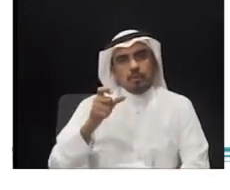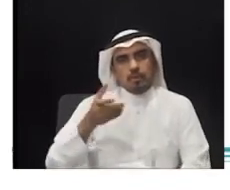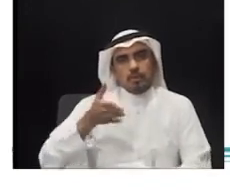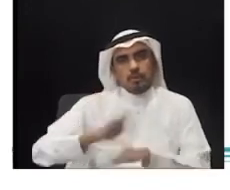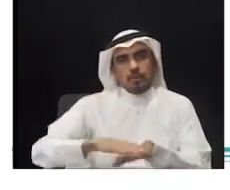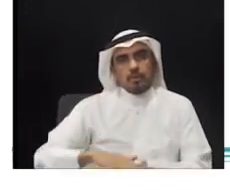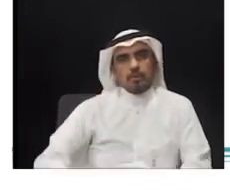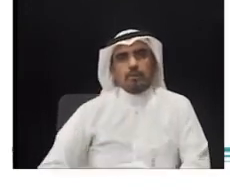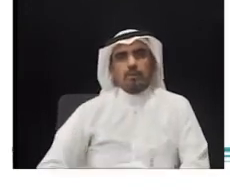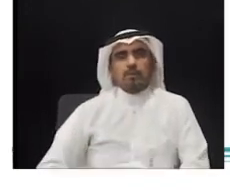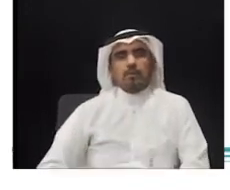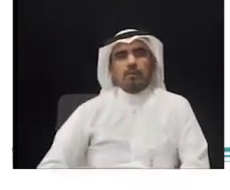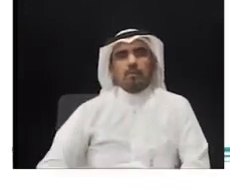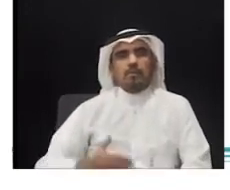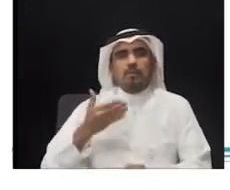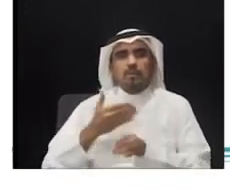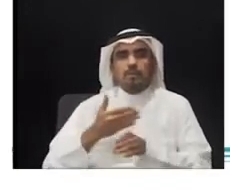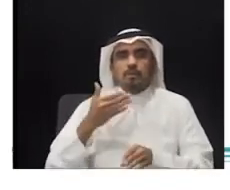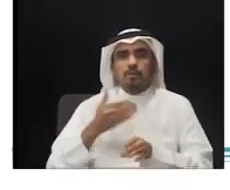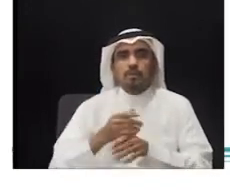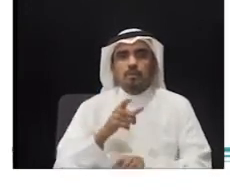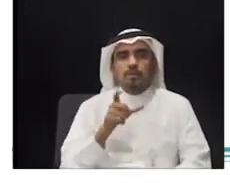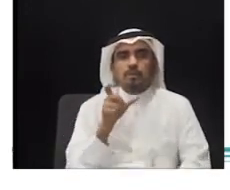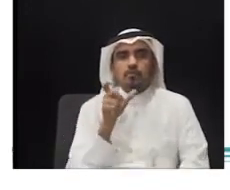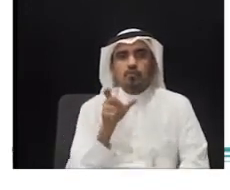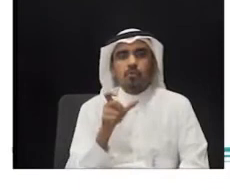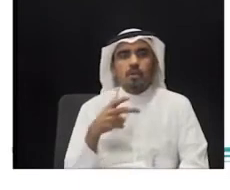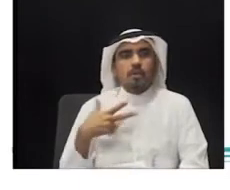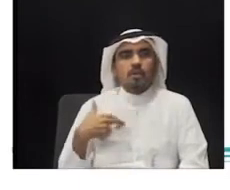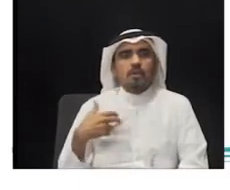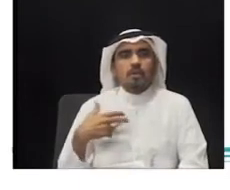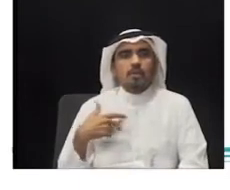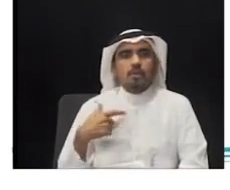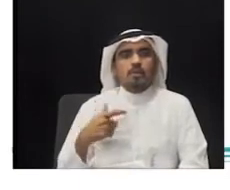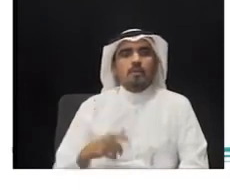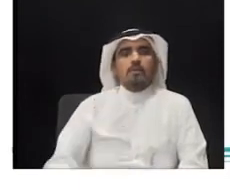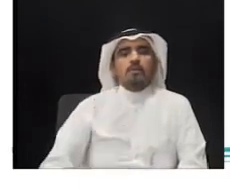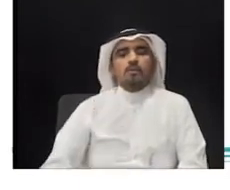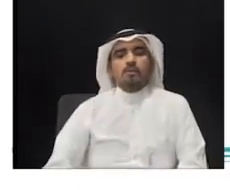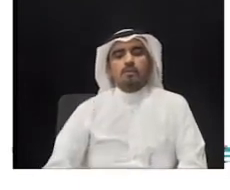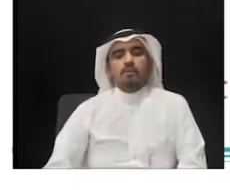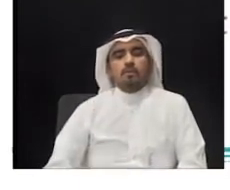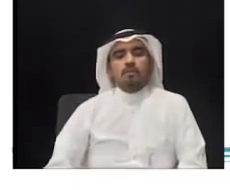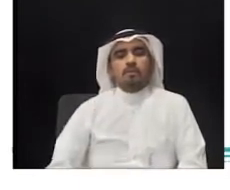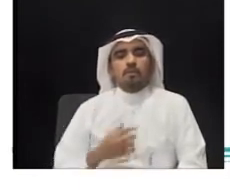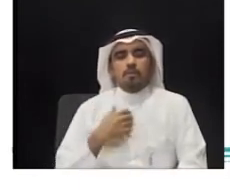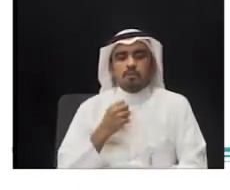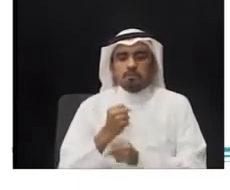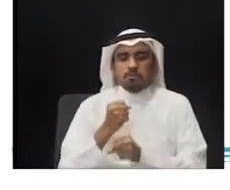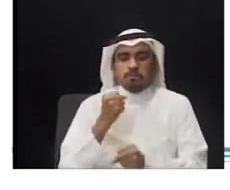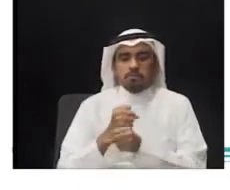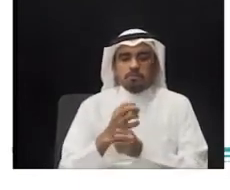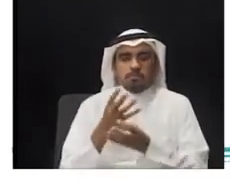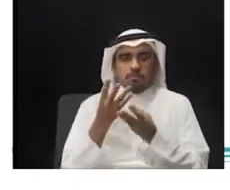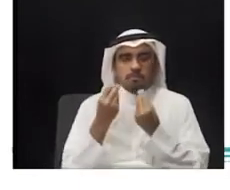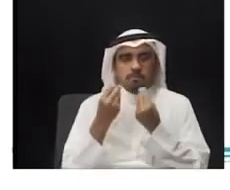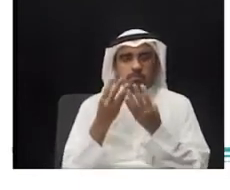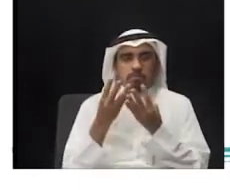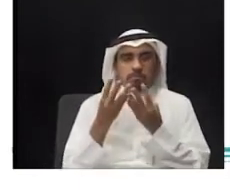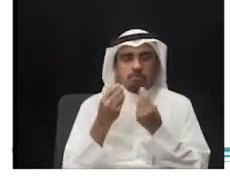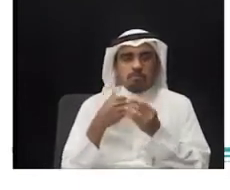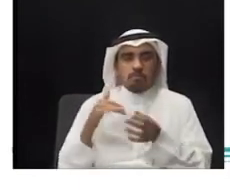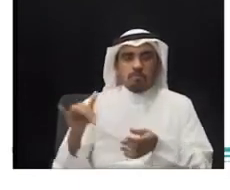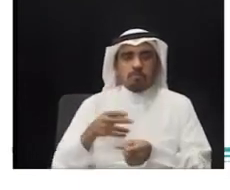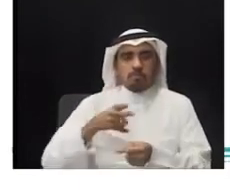دخول إن عليها، لذلك نقول هي جملة اسمية مثبتة. نطبق ما